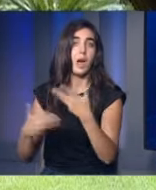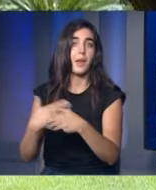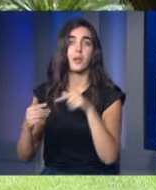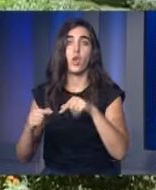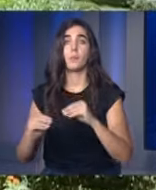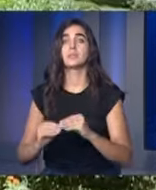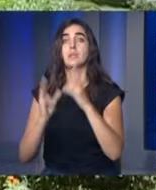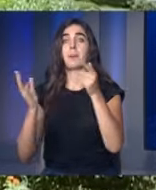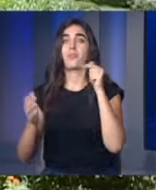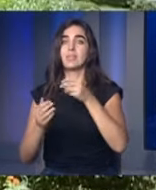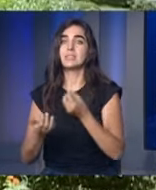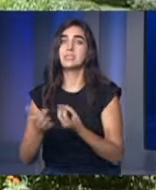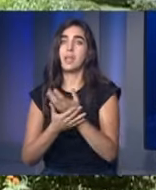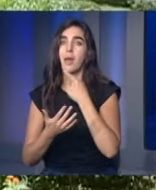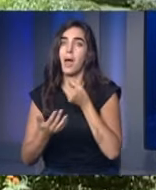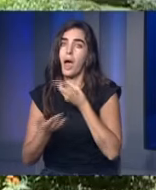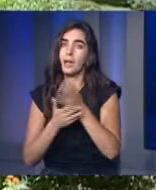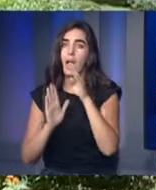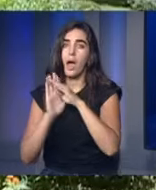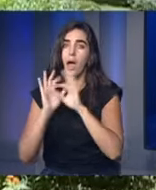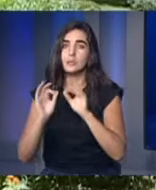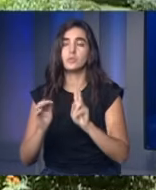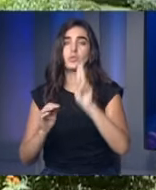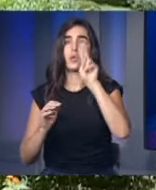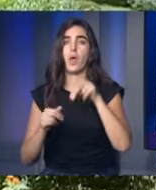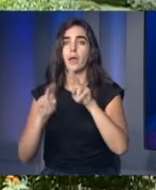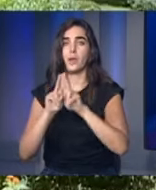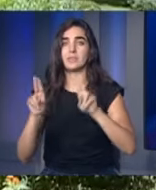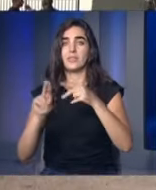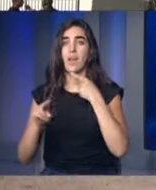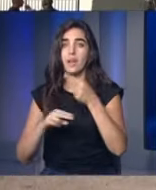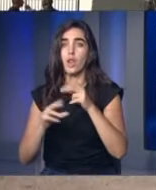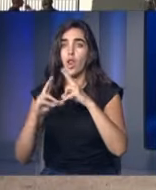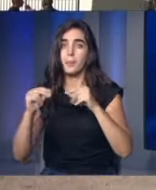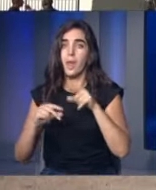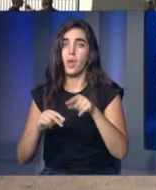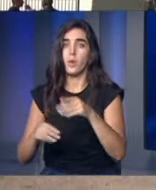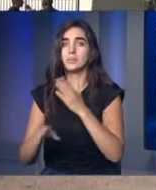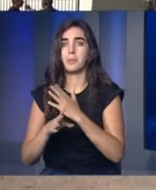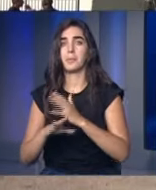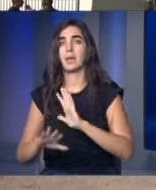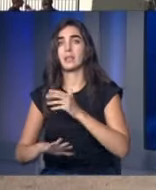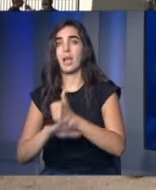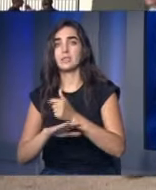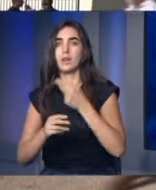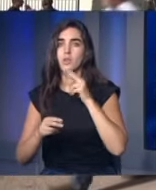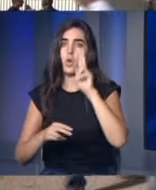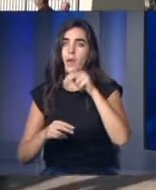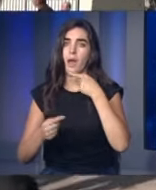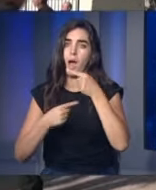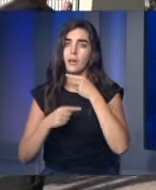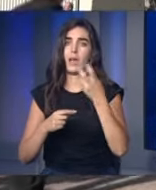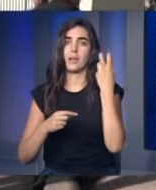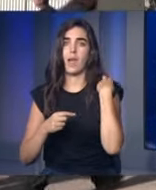ومسؤولية لبنان عما حصل. وصباح اليوم صدر بيان مشترك للمنسقة الخاصة للأمم المتحدة في لبنان ورئيس